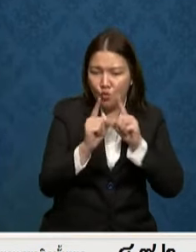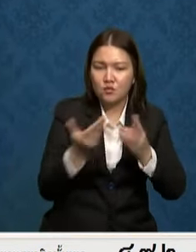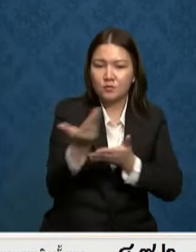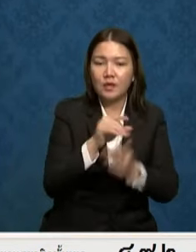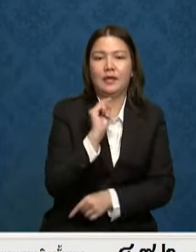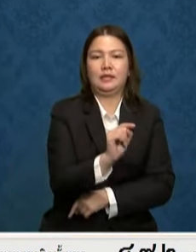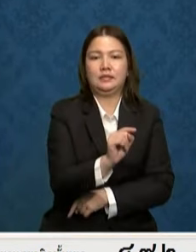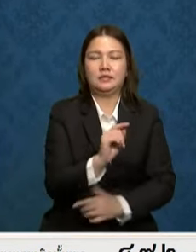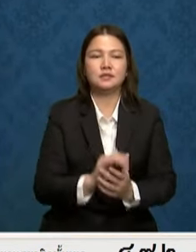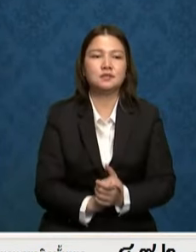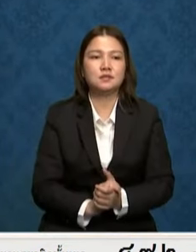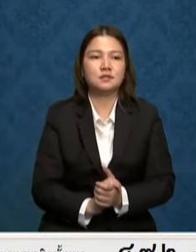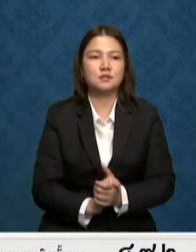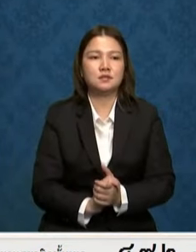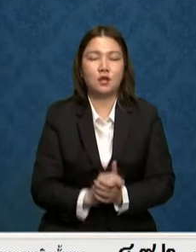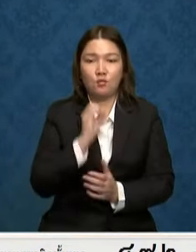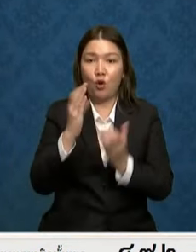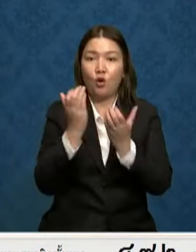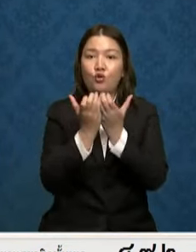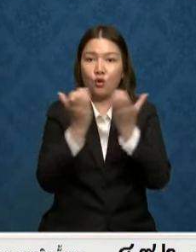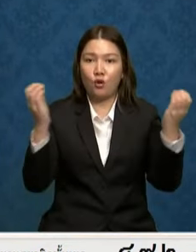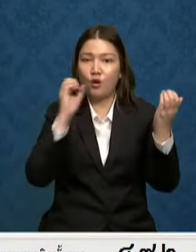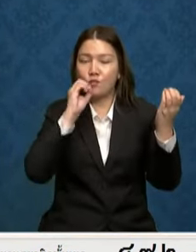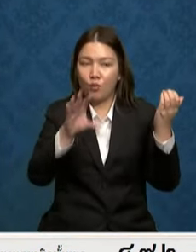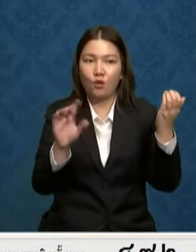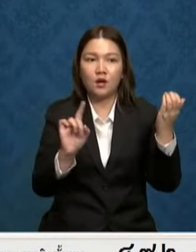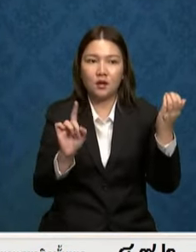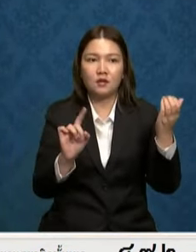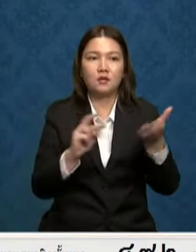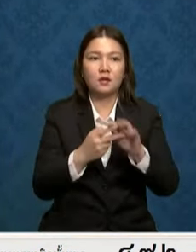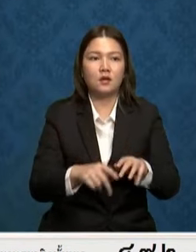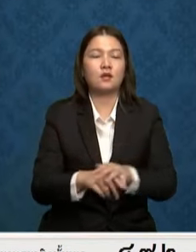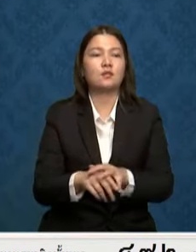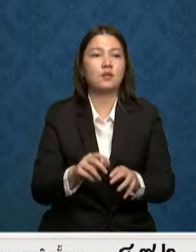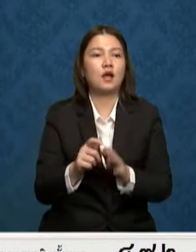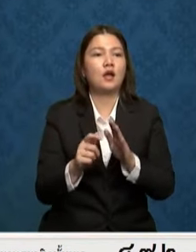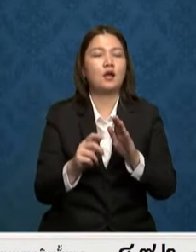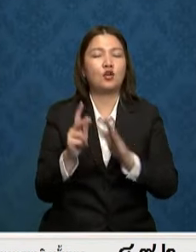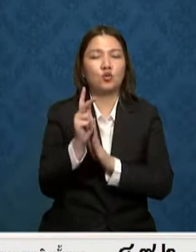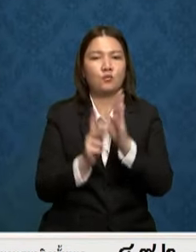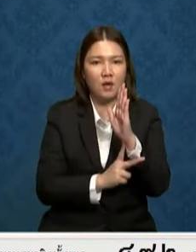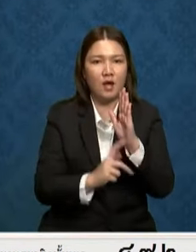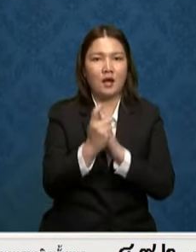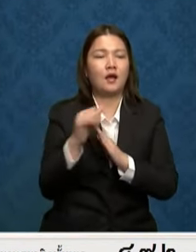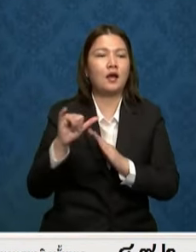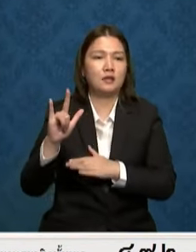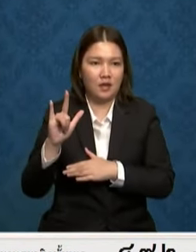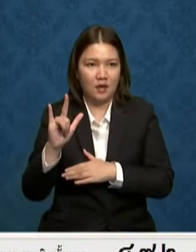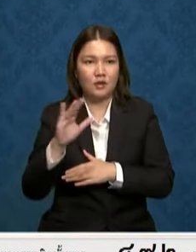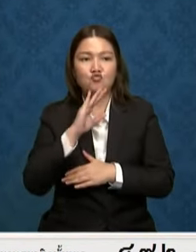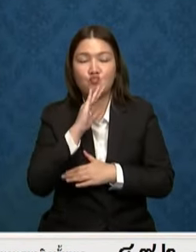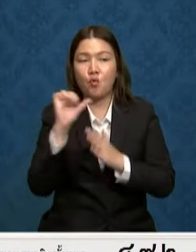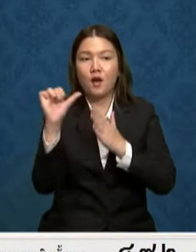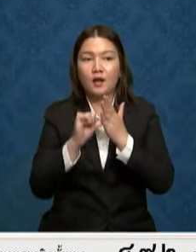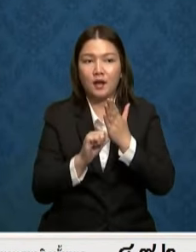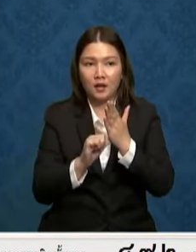ว่าไม่สามารถแก้ไขเพิ่มเติมประมวลกฎหมายอาญามาตรา 112ในลักษณะที่เอ่อที่ผู้